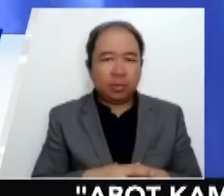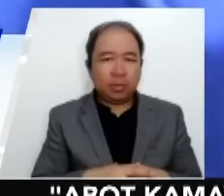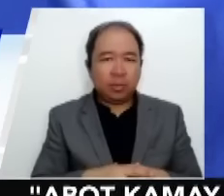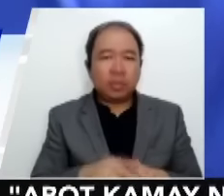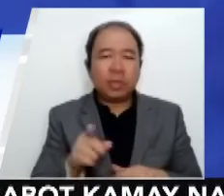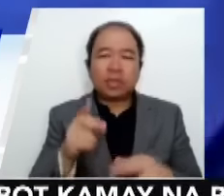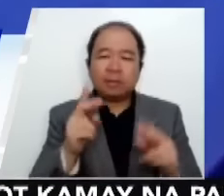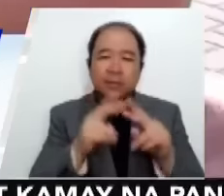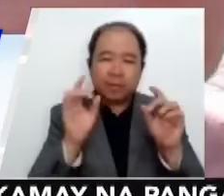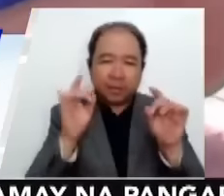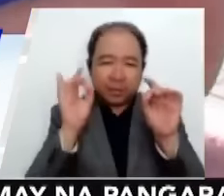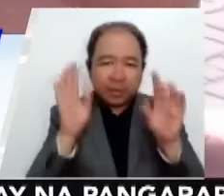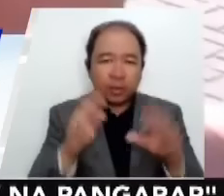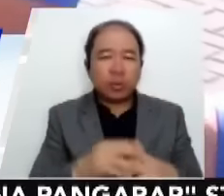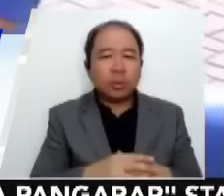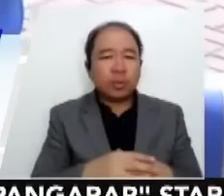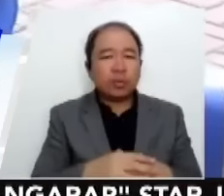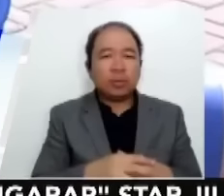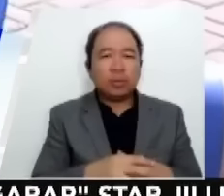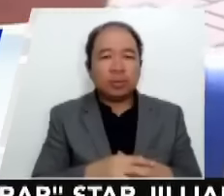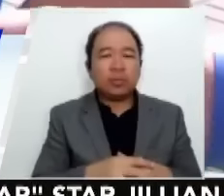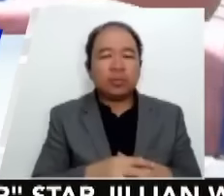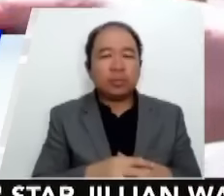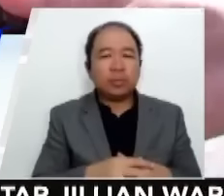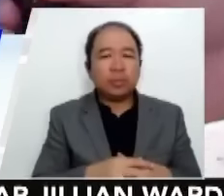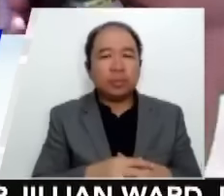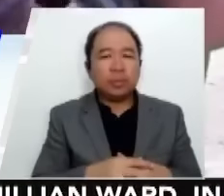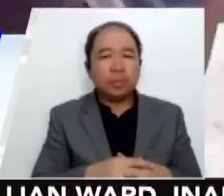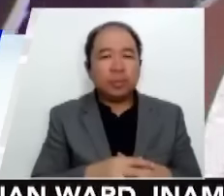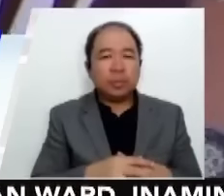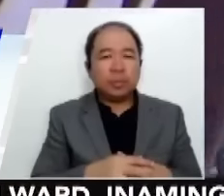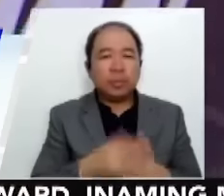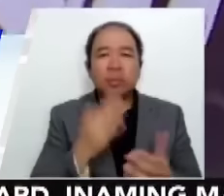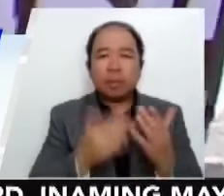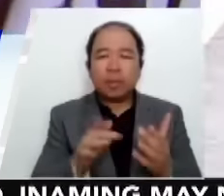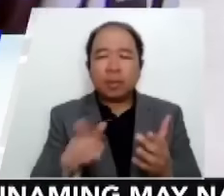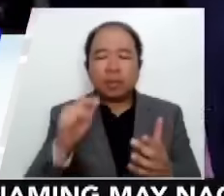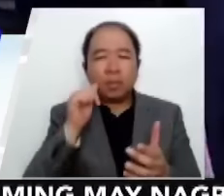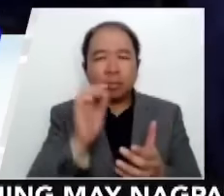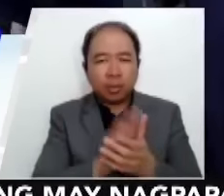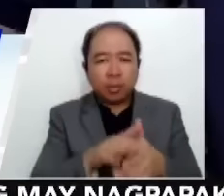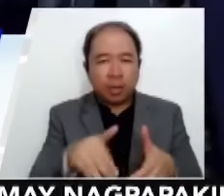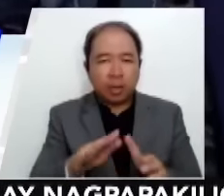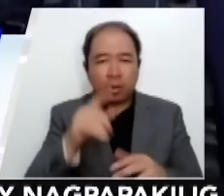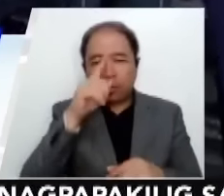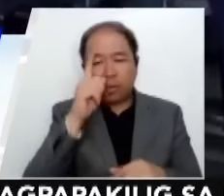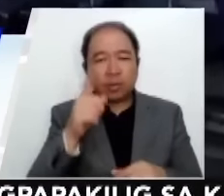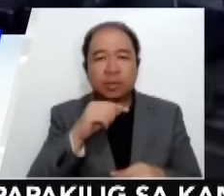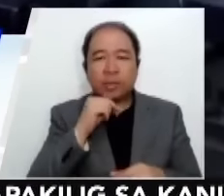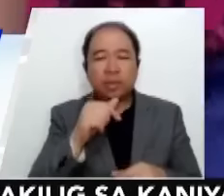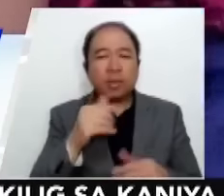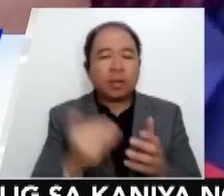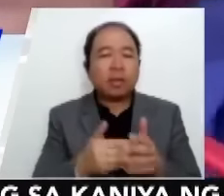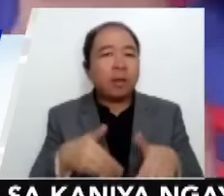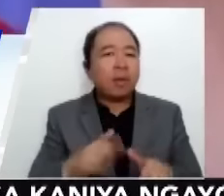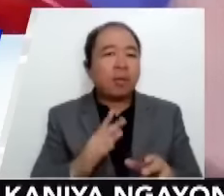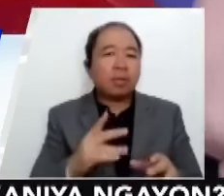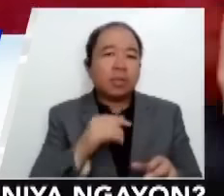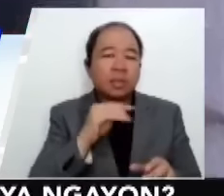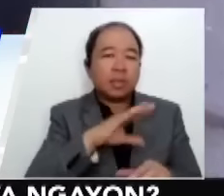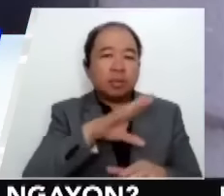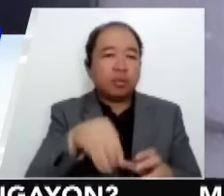Pairan po muna ng lisensya. Baka pwedeng samahan na lang ng misis mo kasi hindi ako papayag na isakay mo ulit sa motor. Nasita rin ang medical clinic